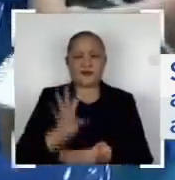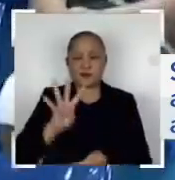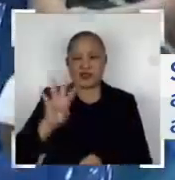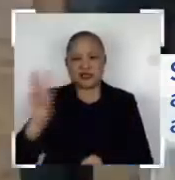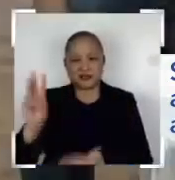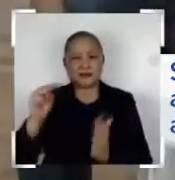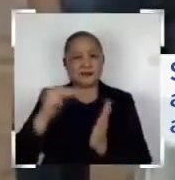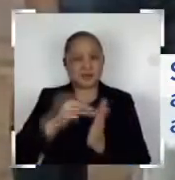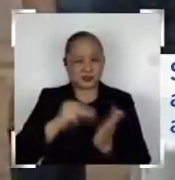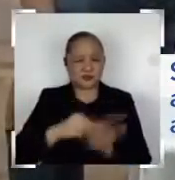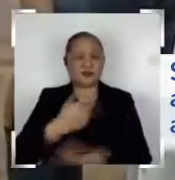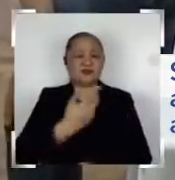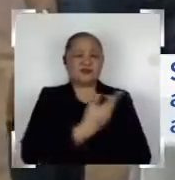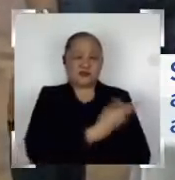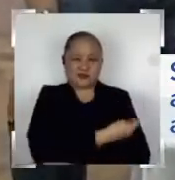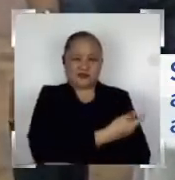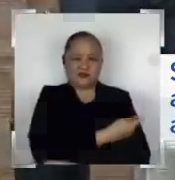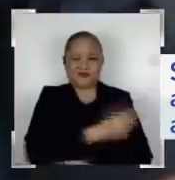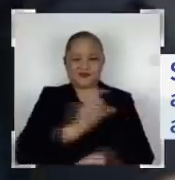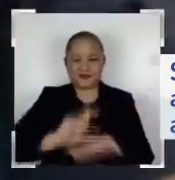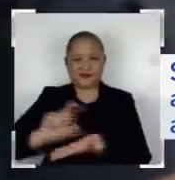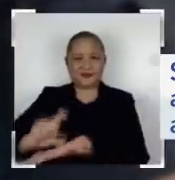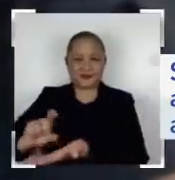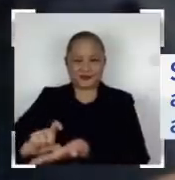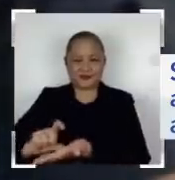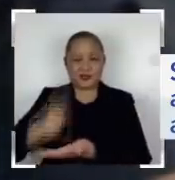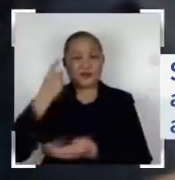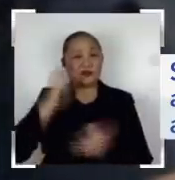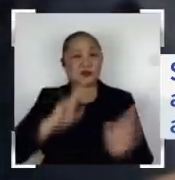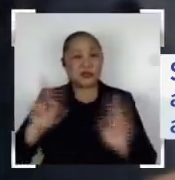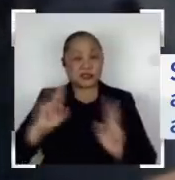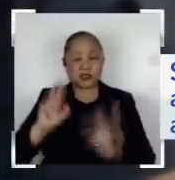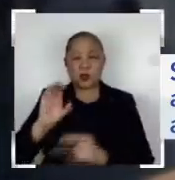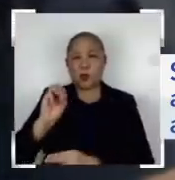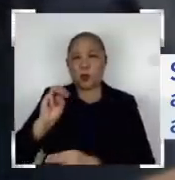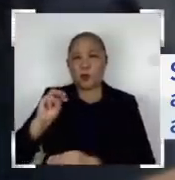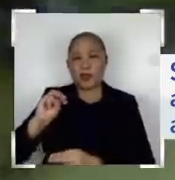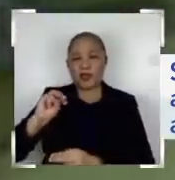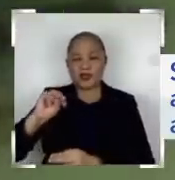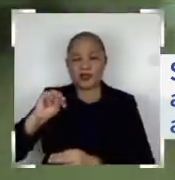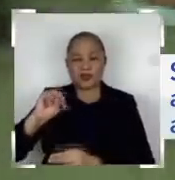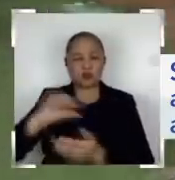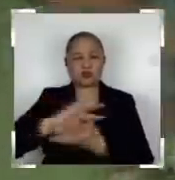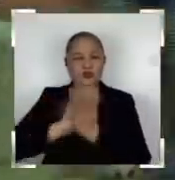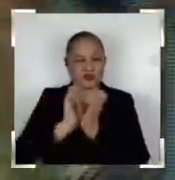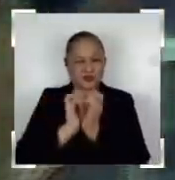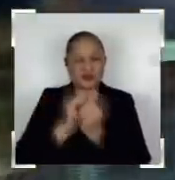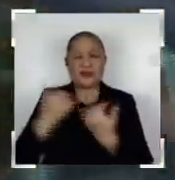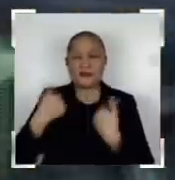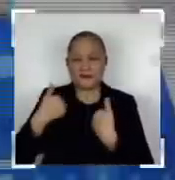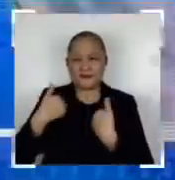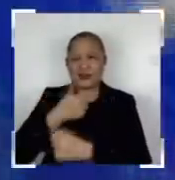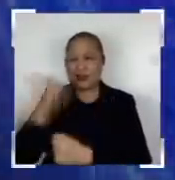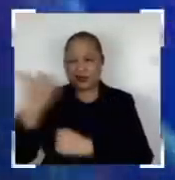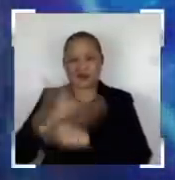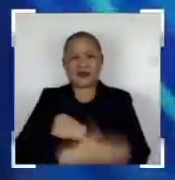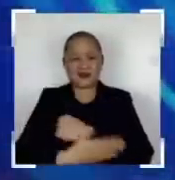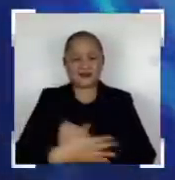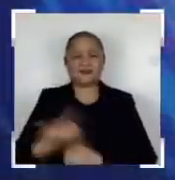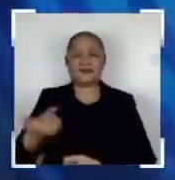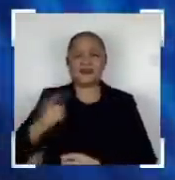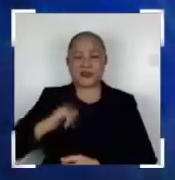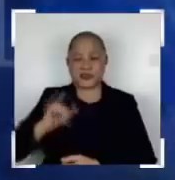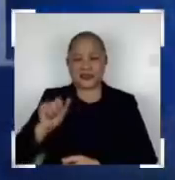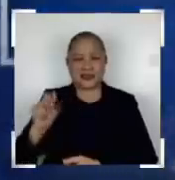bakuna. Bilang paghahanda na rin ito sa Omicron variant na nasa ibang mga bansa na. Ako si Ian Cruz, ang inyong